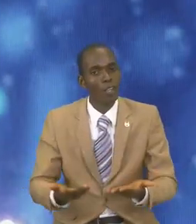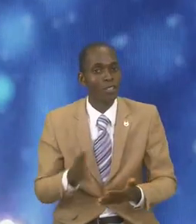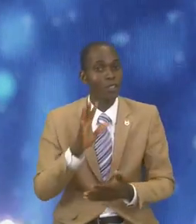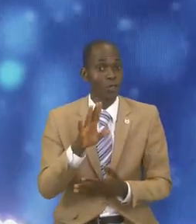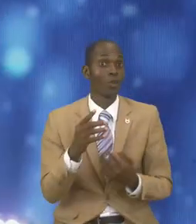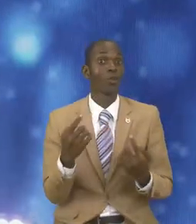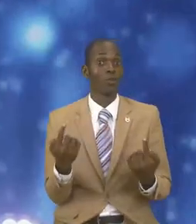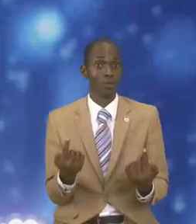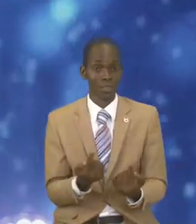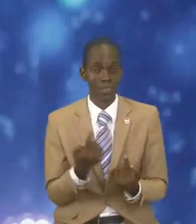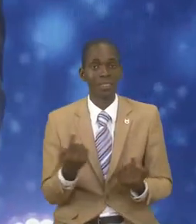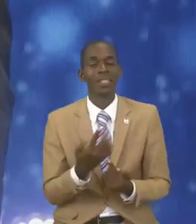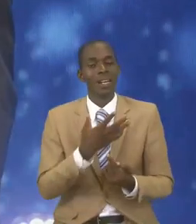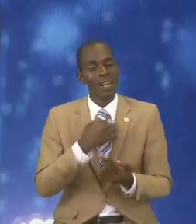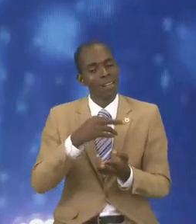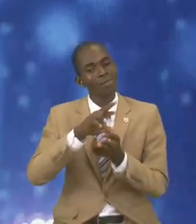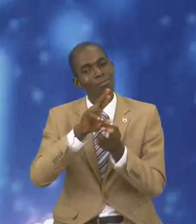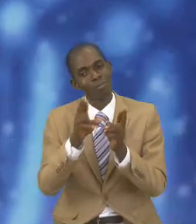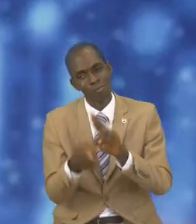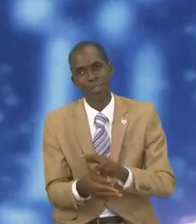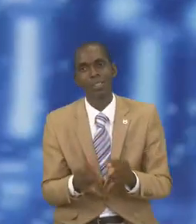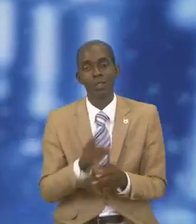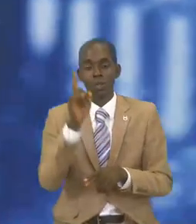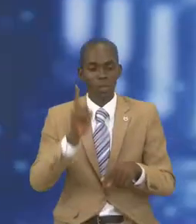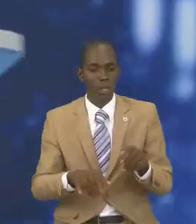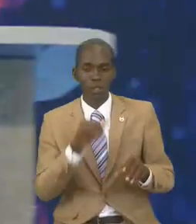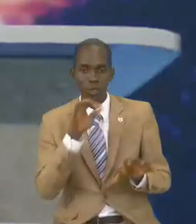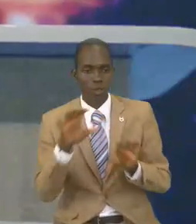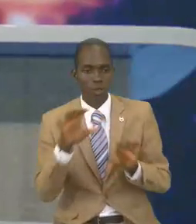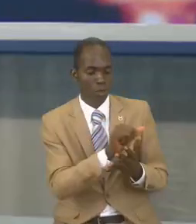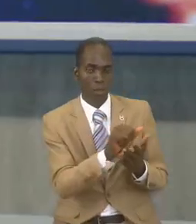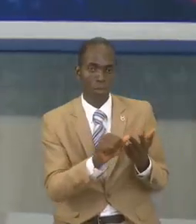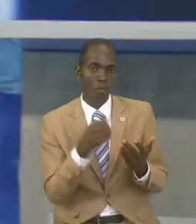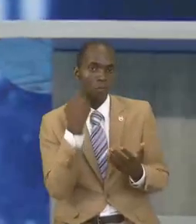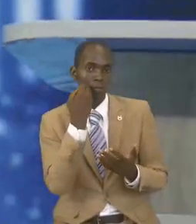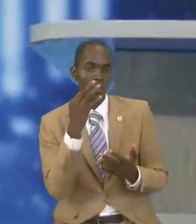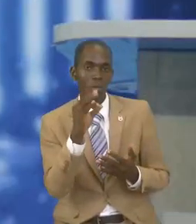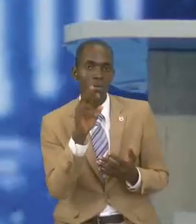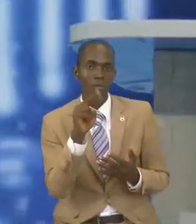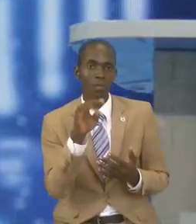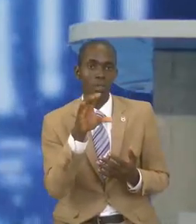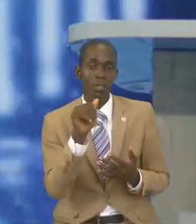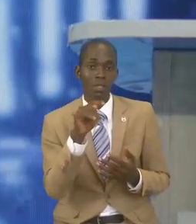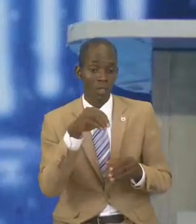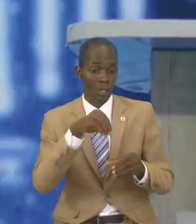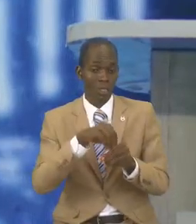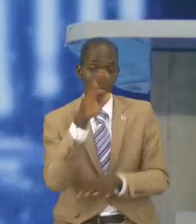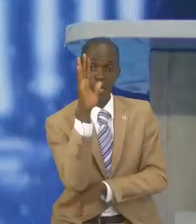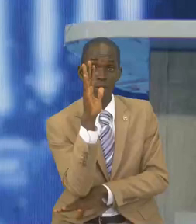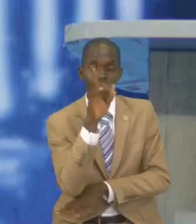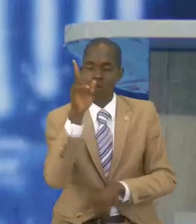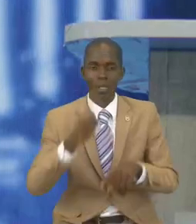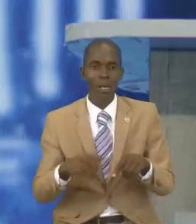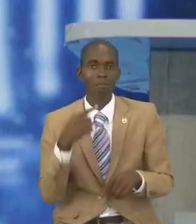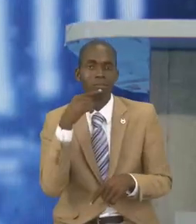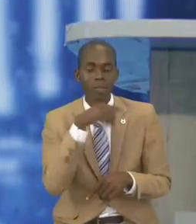détourne-toi de tes péchés, repens-toi. Tu ne peux pas commettre l'adultère, la fornication dans l'après-midi. Tu ne peux pas